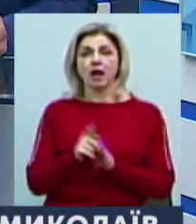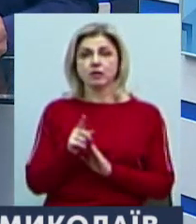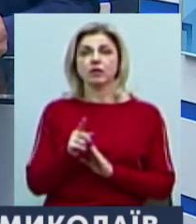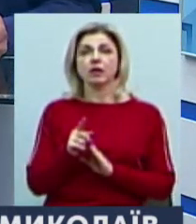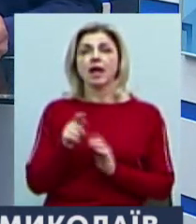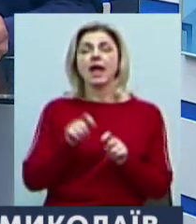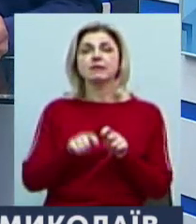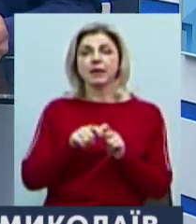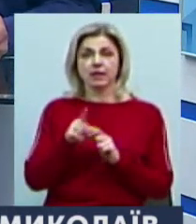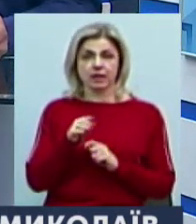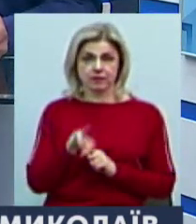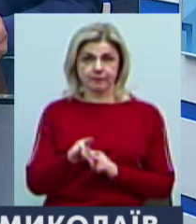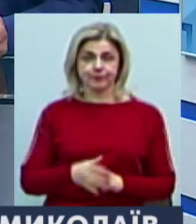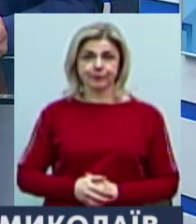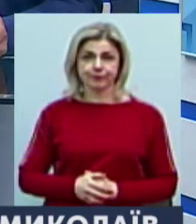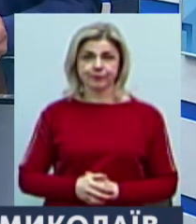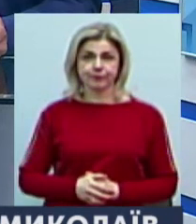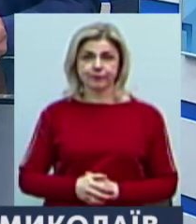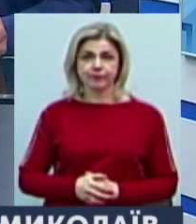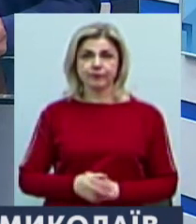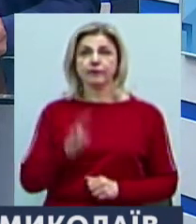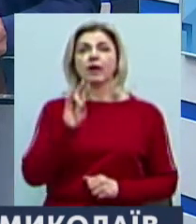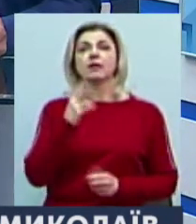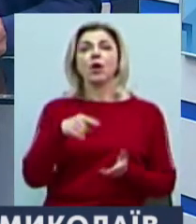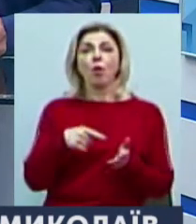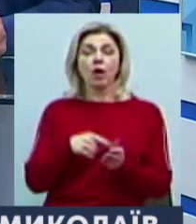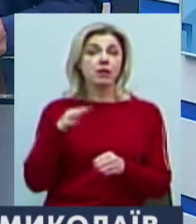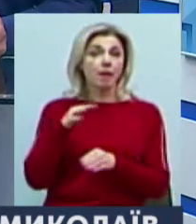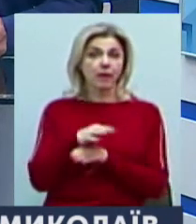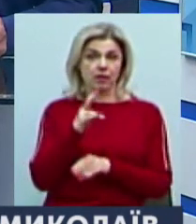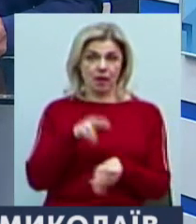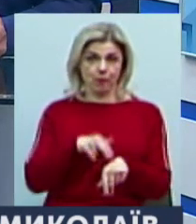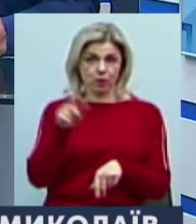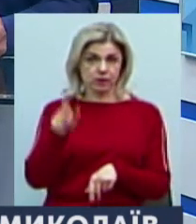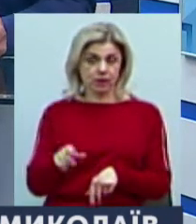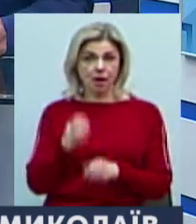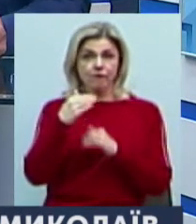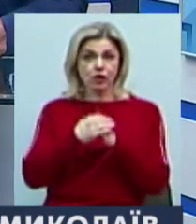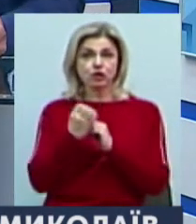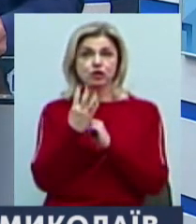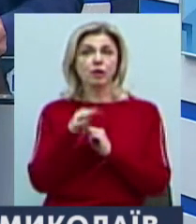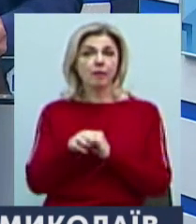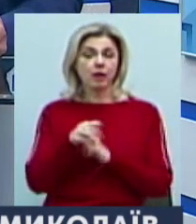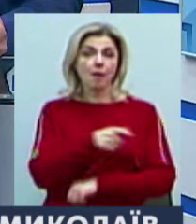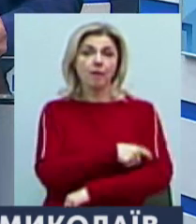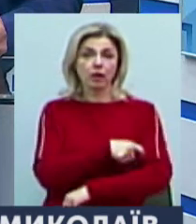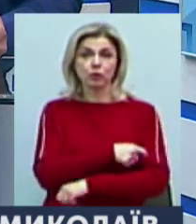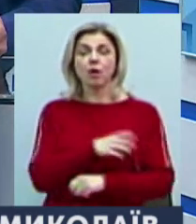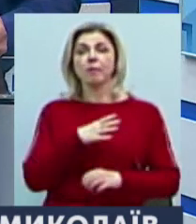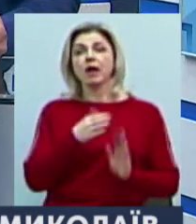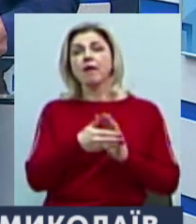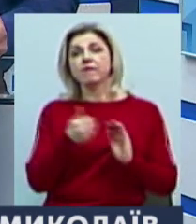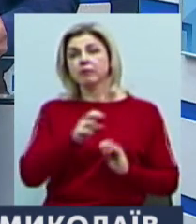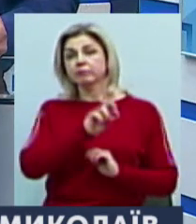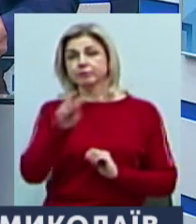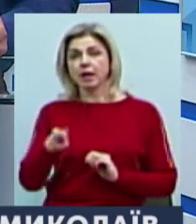відповідних експертиз». У Миколаєві напали на поліцейського. Ввечері 14 березня патрульні прибули на виклик в бар на